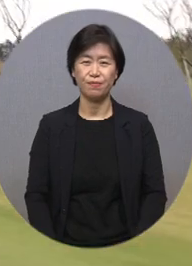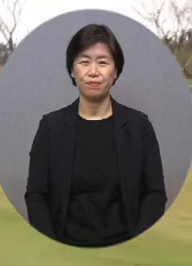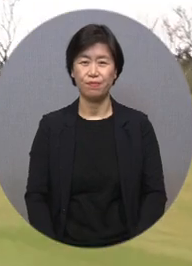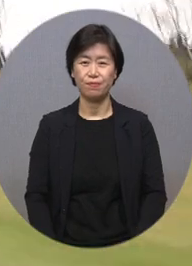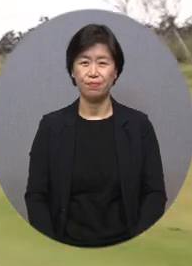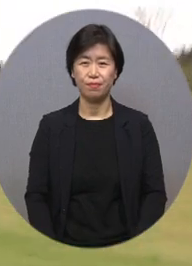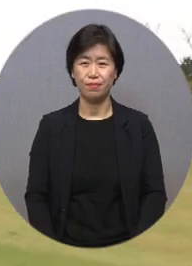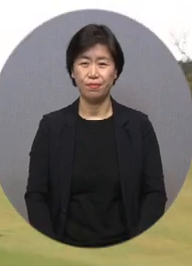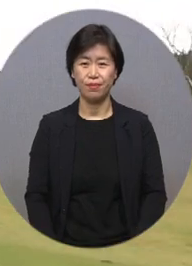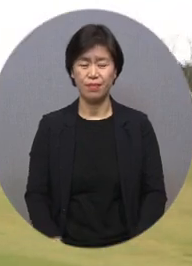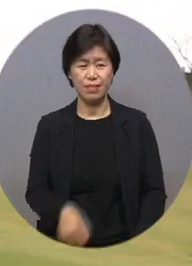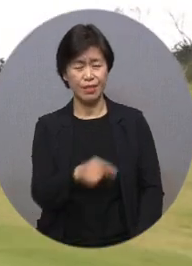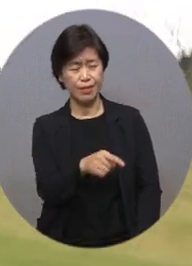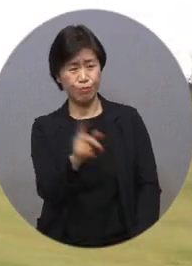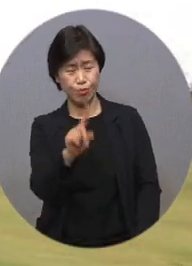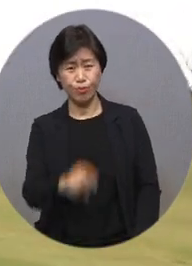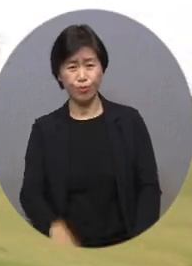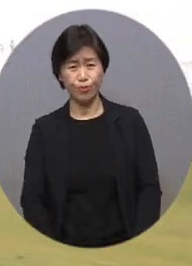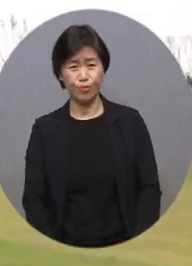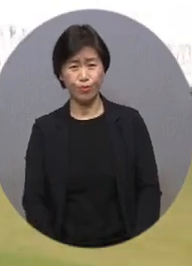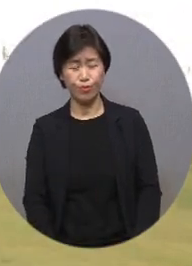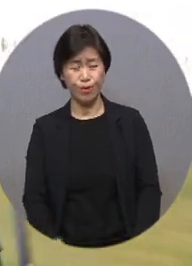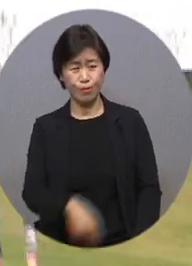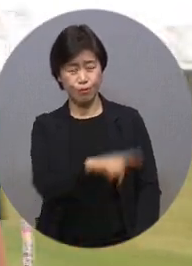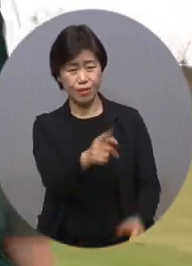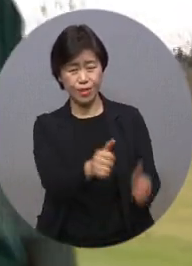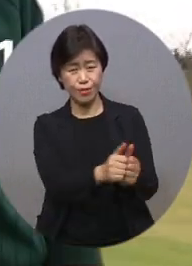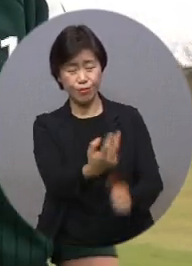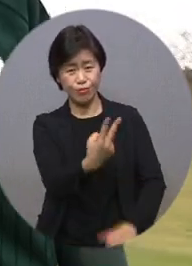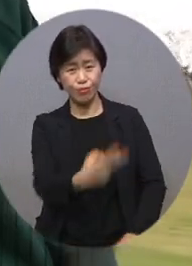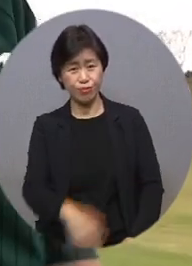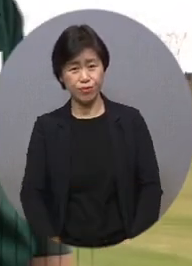그러니까 2번이 아니 저 사람들이 456번